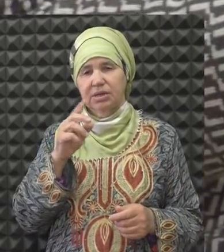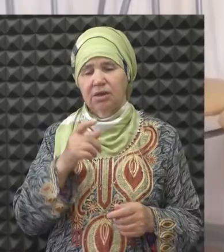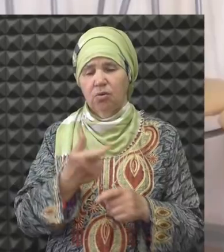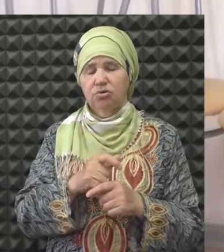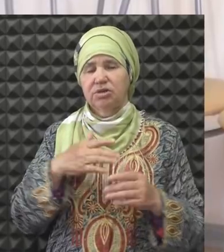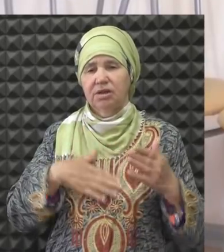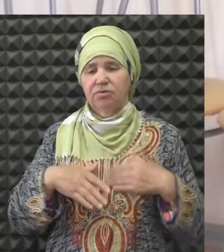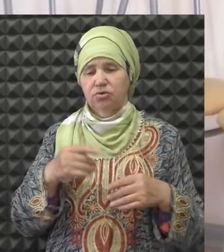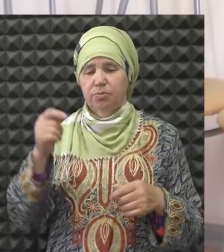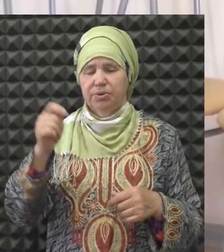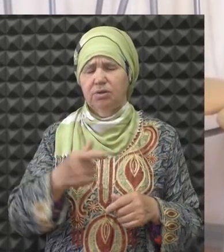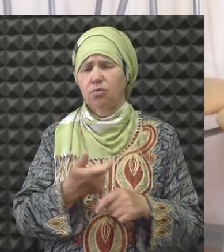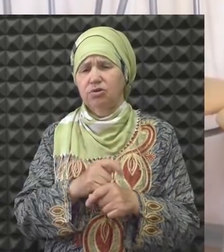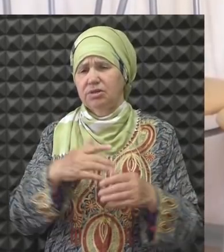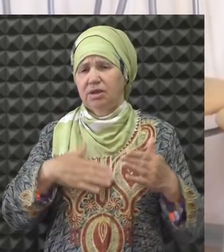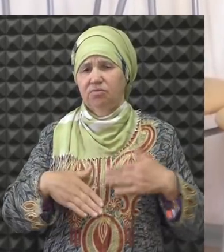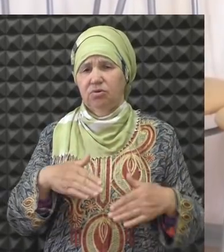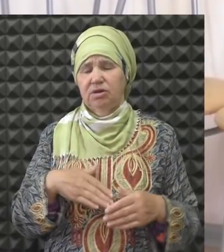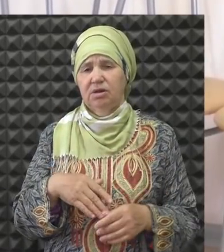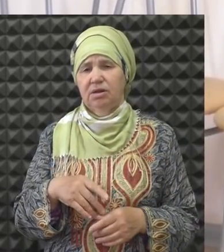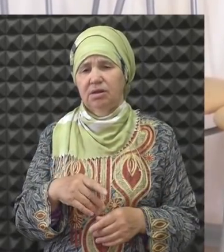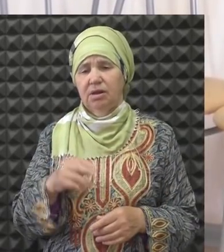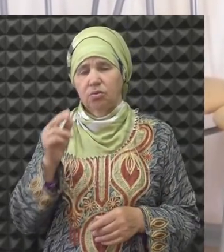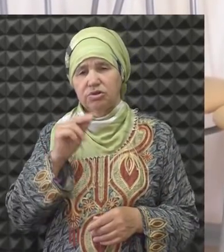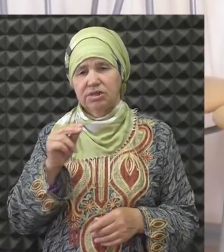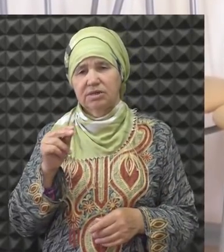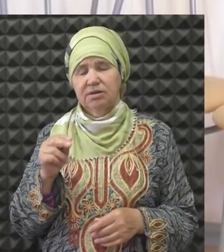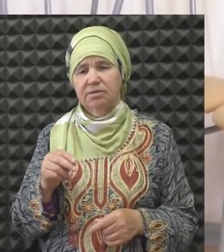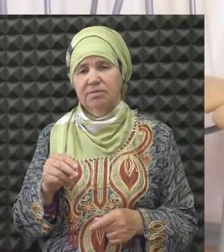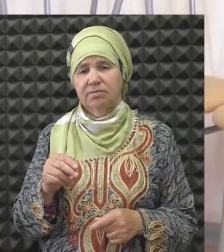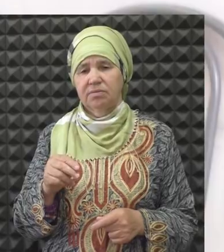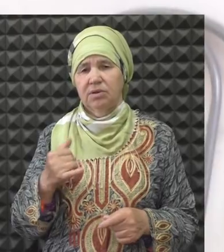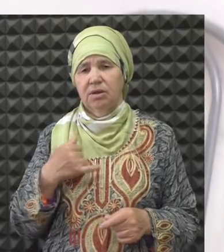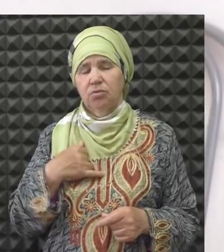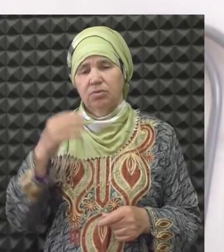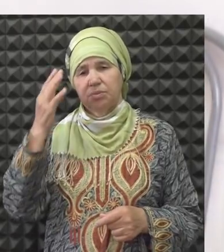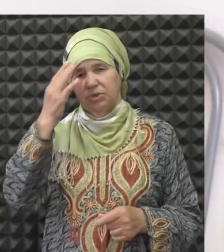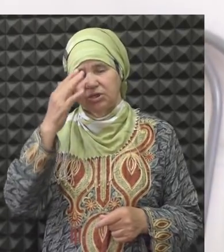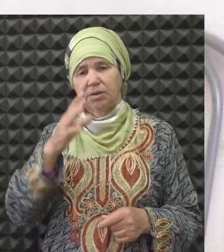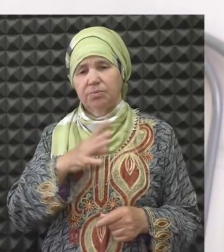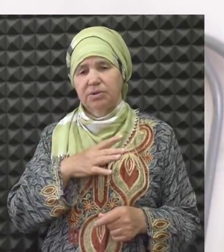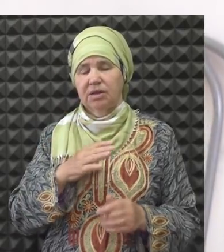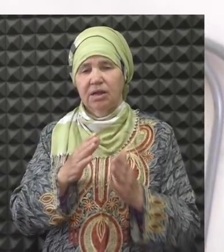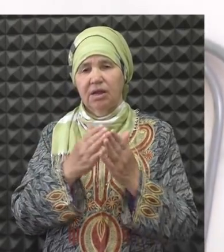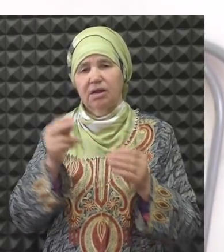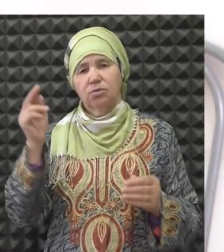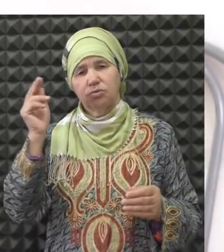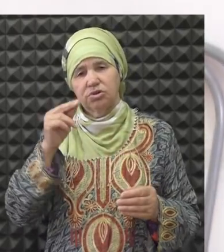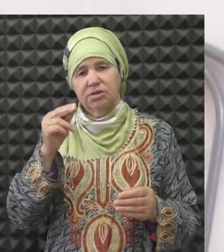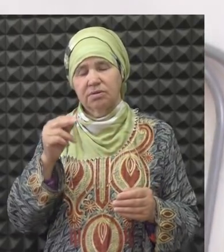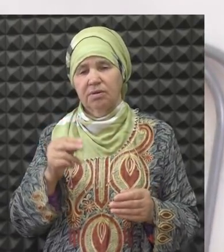арабский. Я очень довольна, что сюда приехала учиться. У меня мечта была в